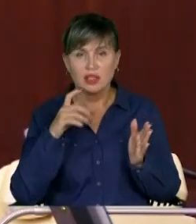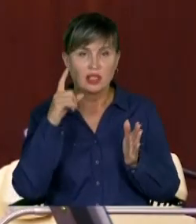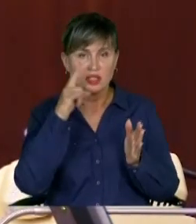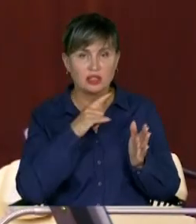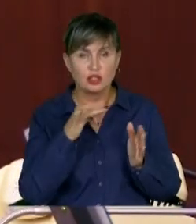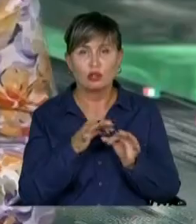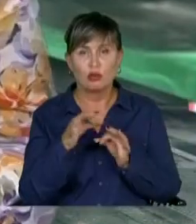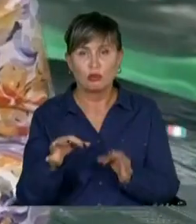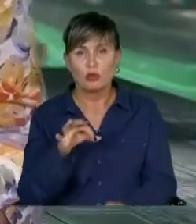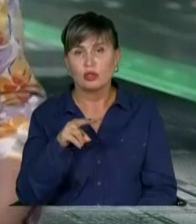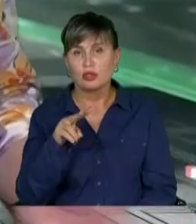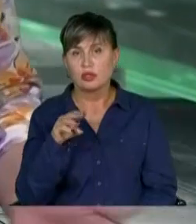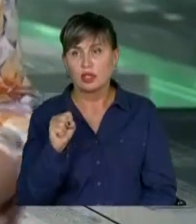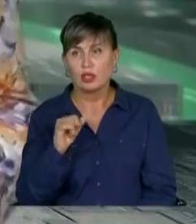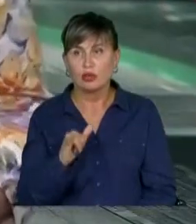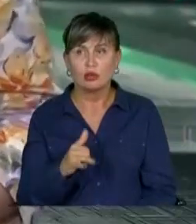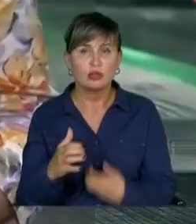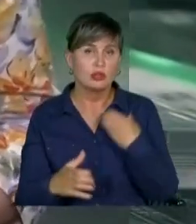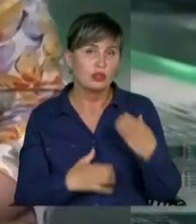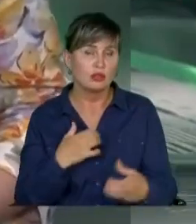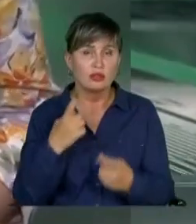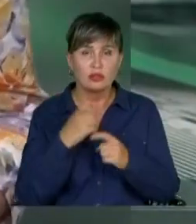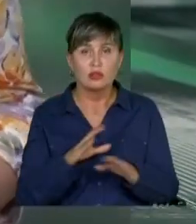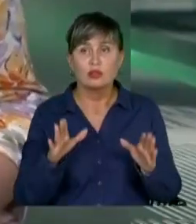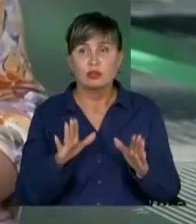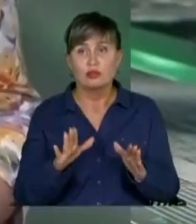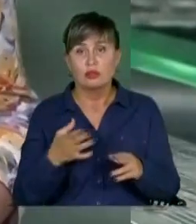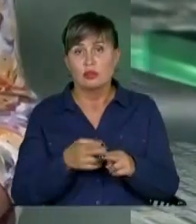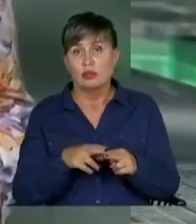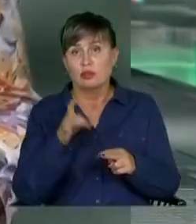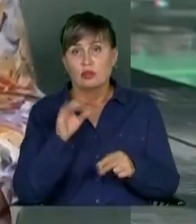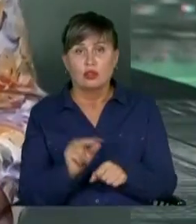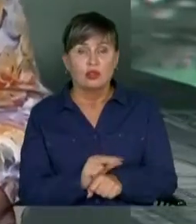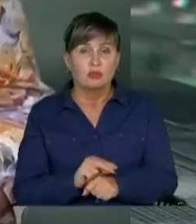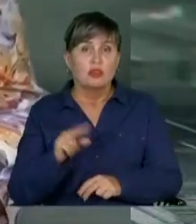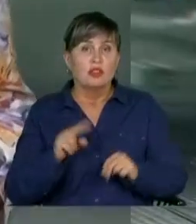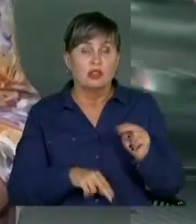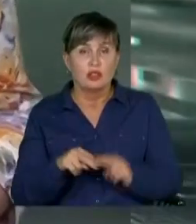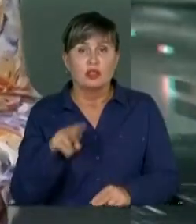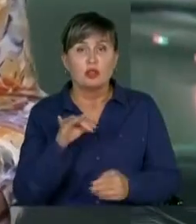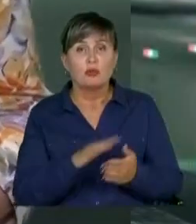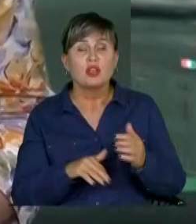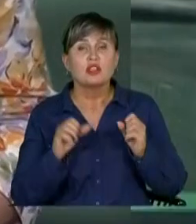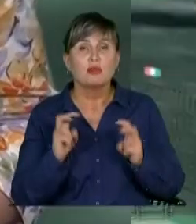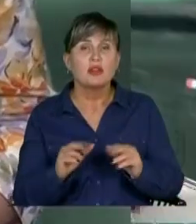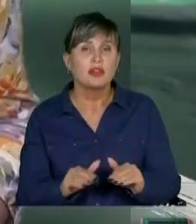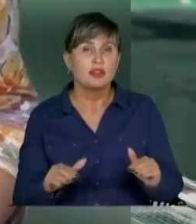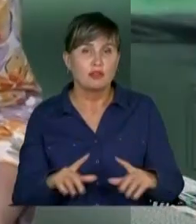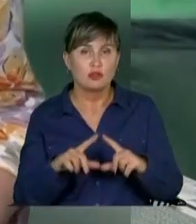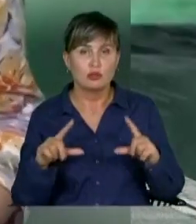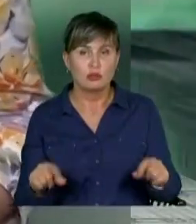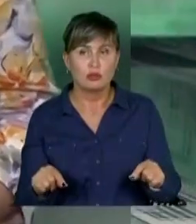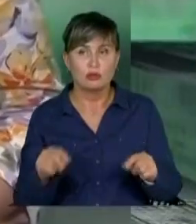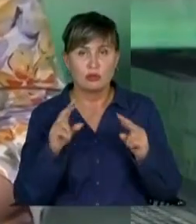и области Улутау. Тревогу вызывают не только срывающиеся сроки ремонтов и строительства, но и безопасность детей в школах. В